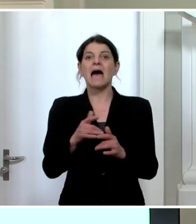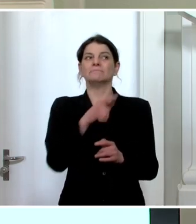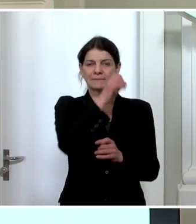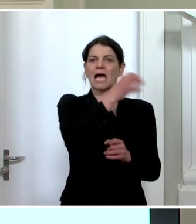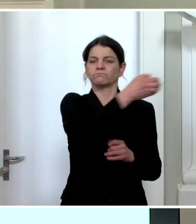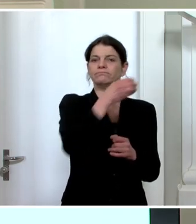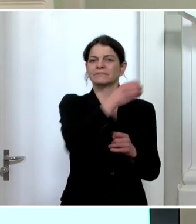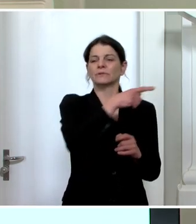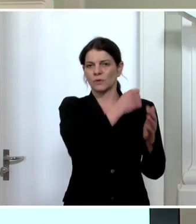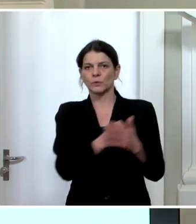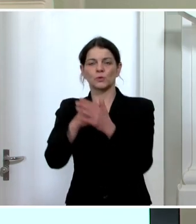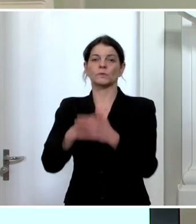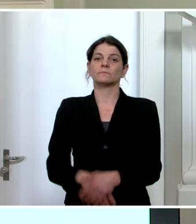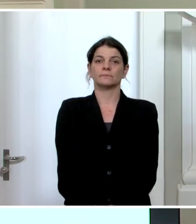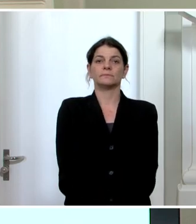unterstützen.